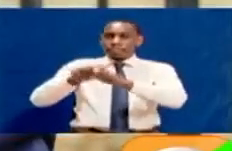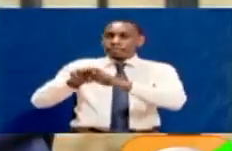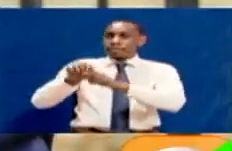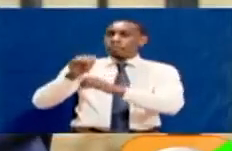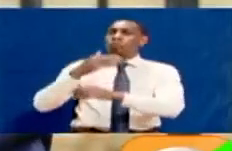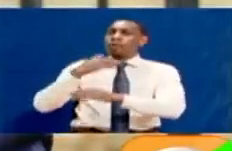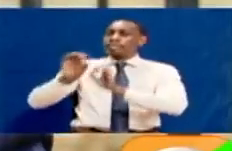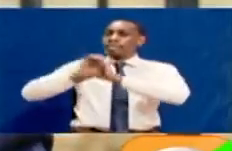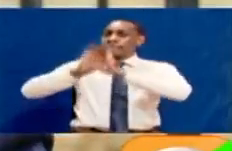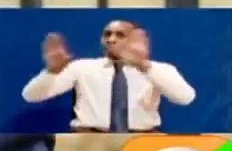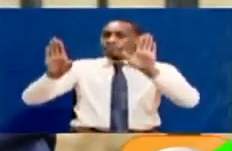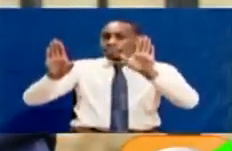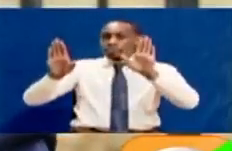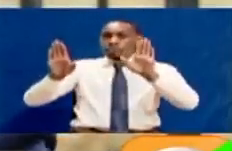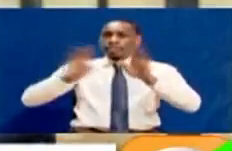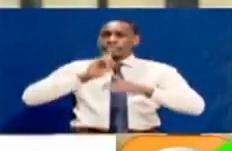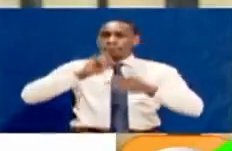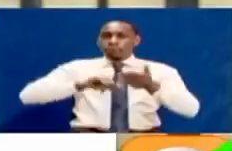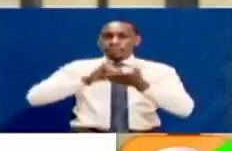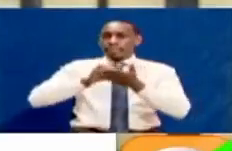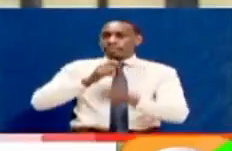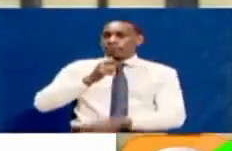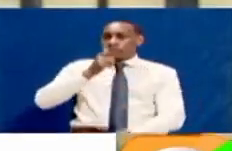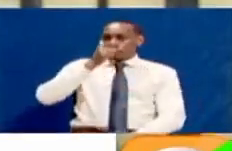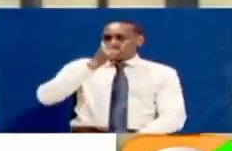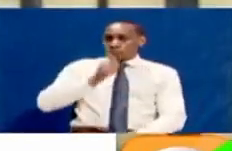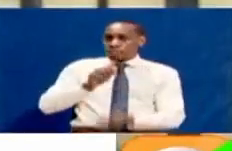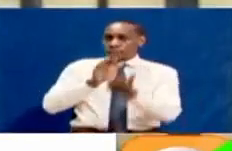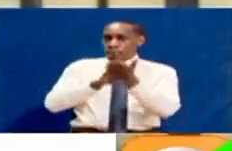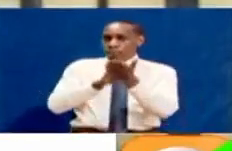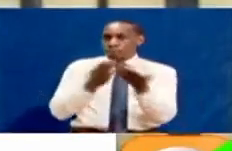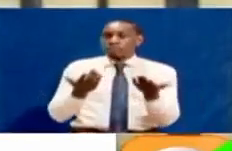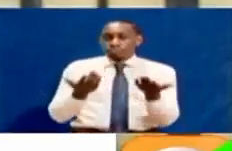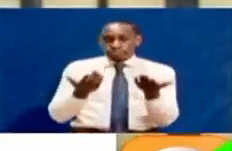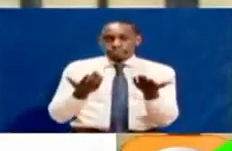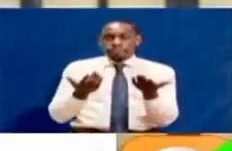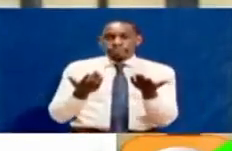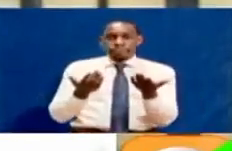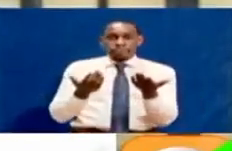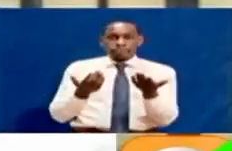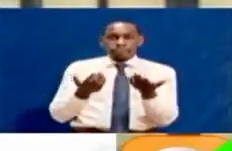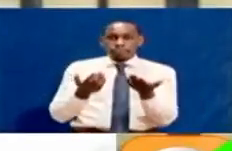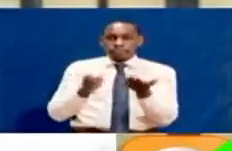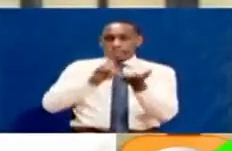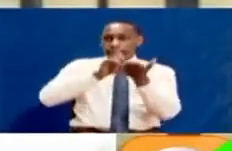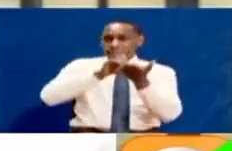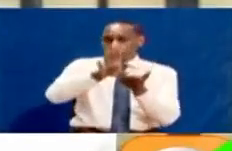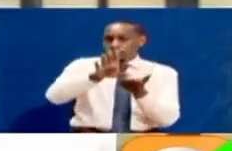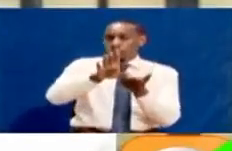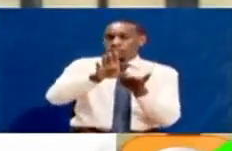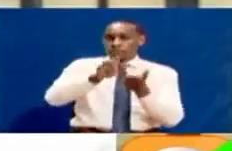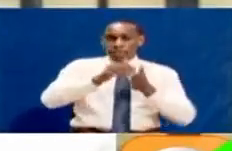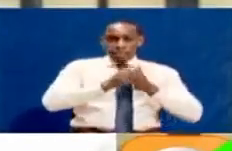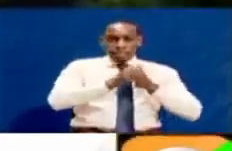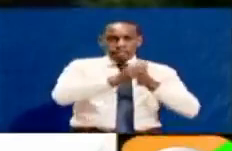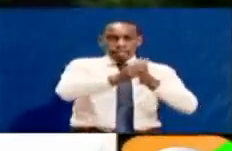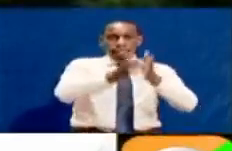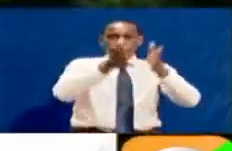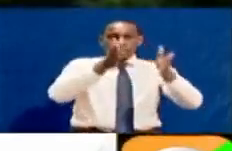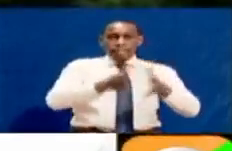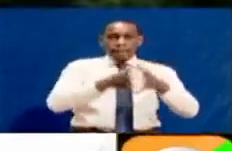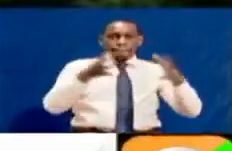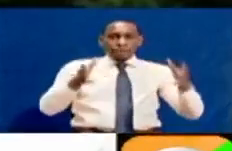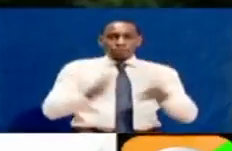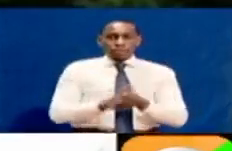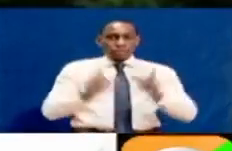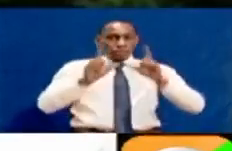asking that clarification by saying that we wish to propose the removal of the leader of majority. For